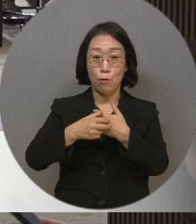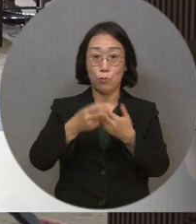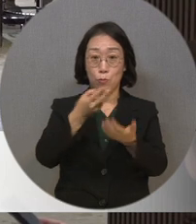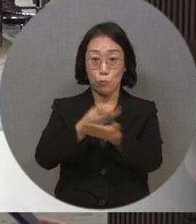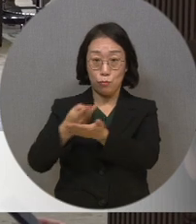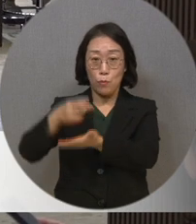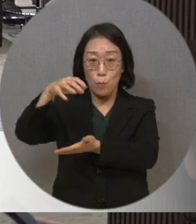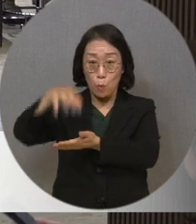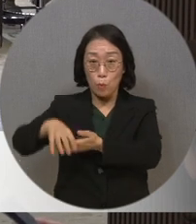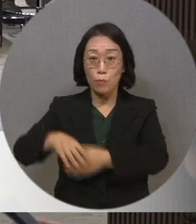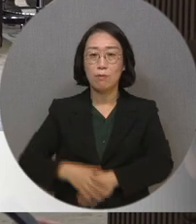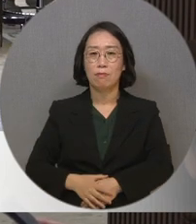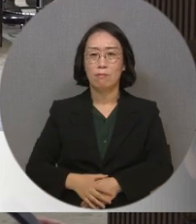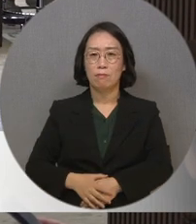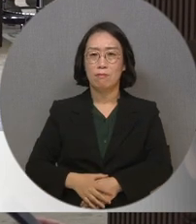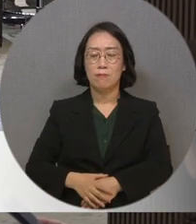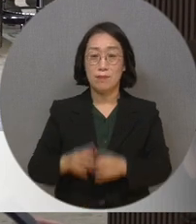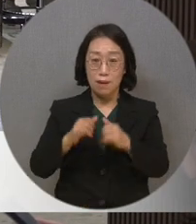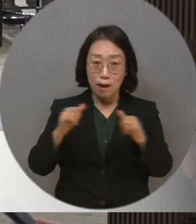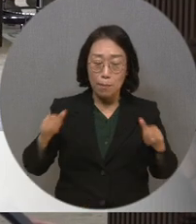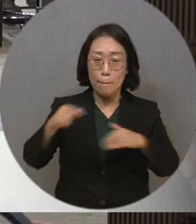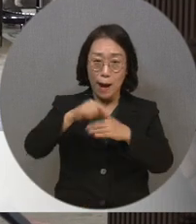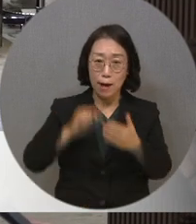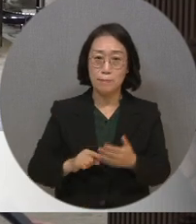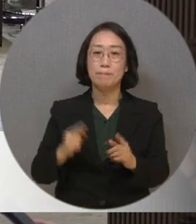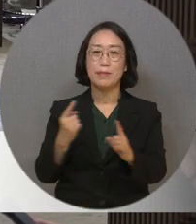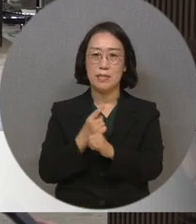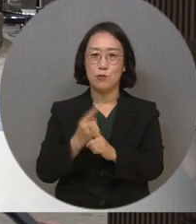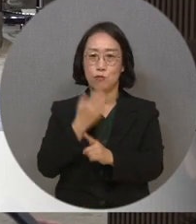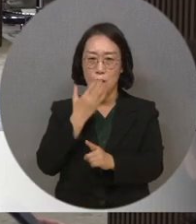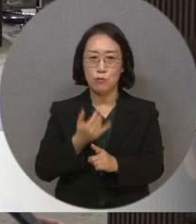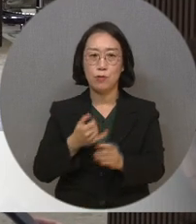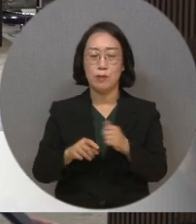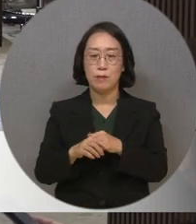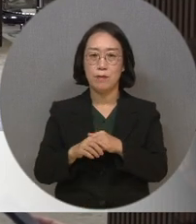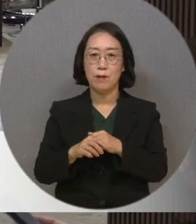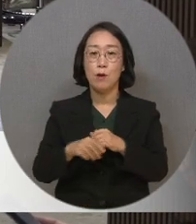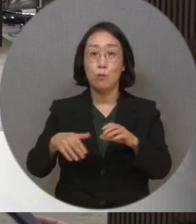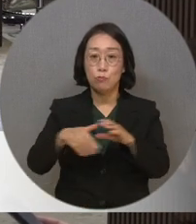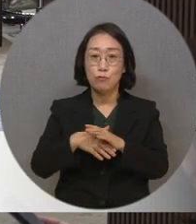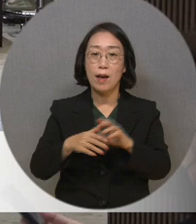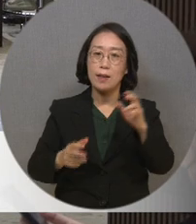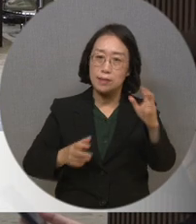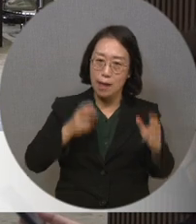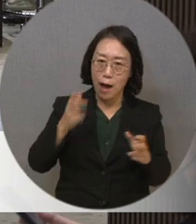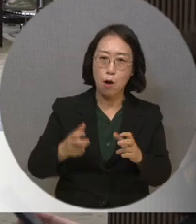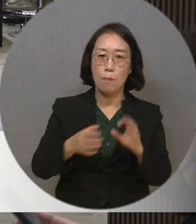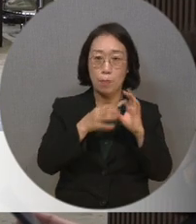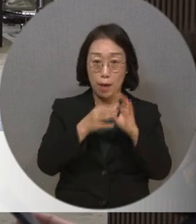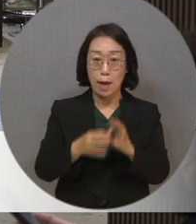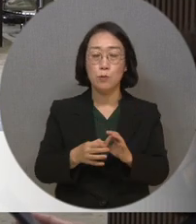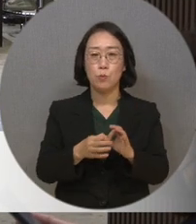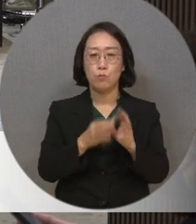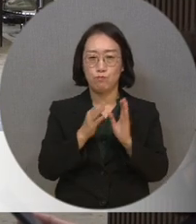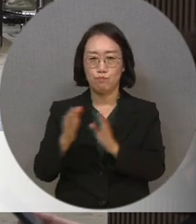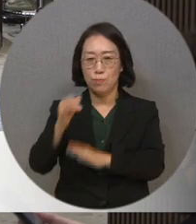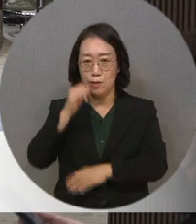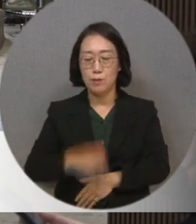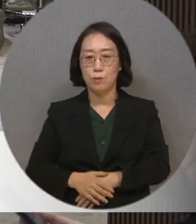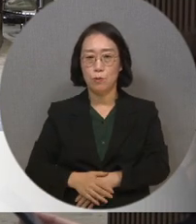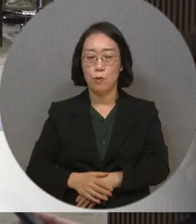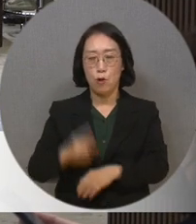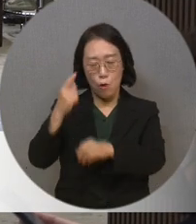연세고등병원은 환자분들의 몸과 마음을 치유할 수 있는 문화사업을 정기적으로 계획하며 공동연구와 봉사를